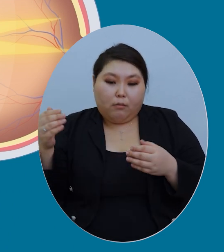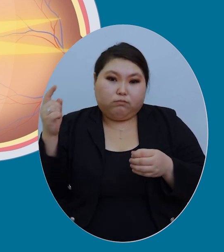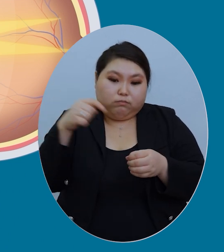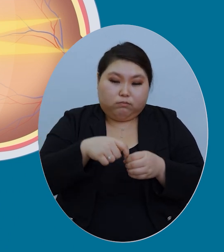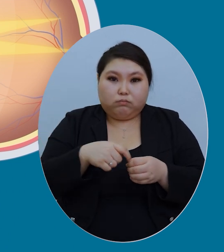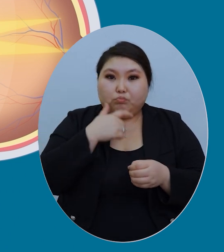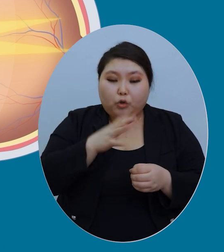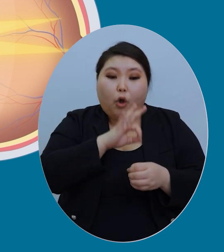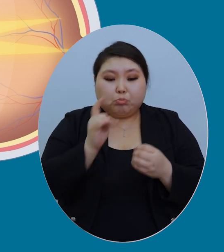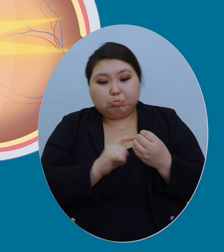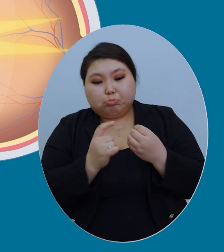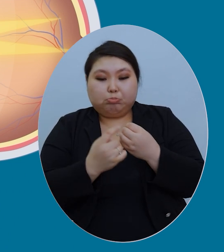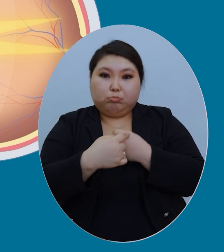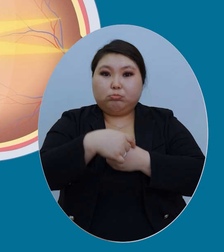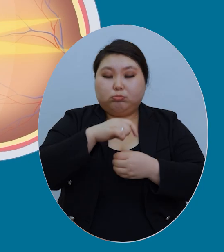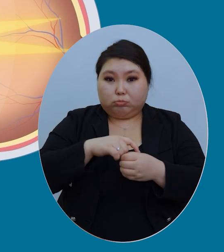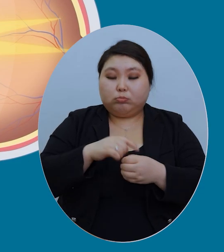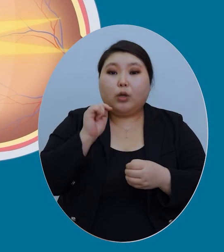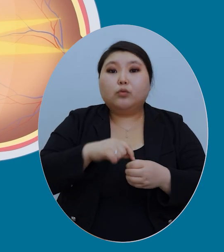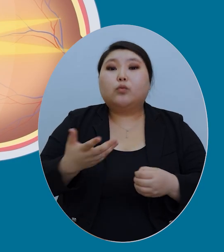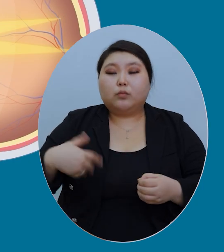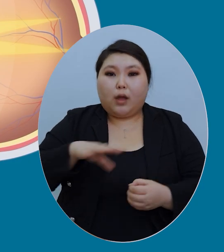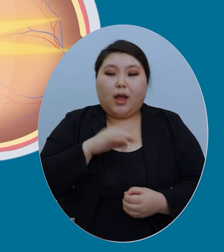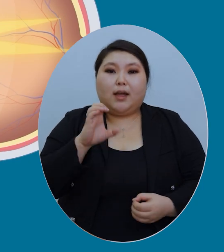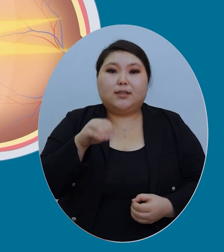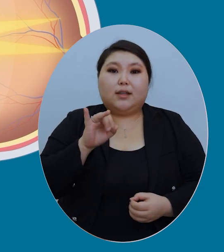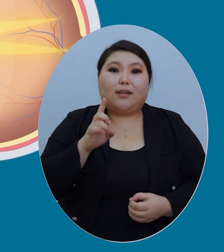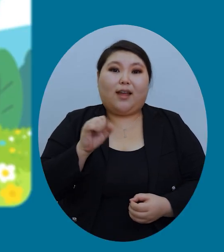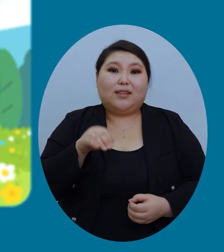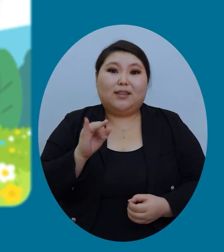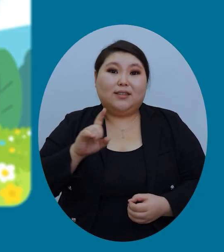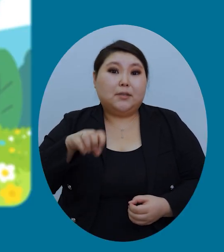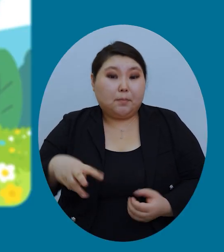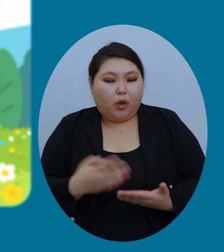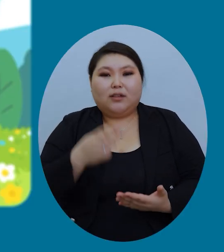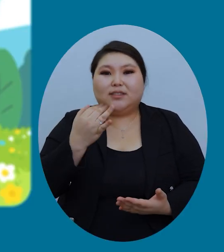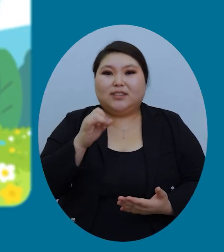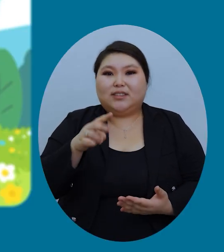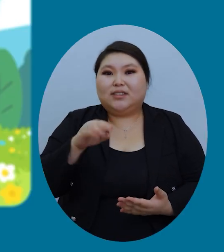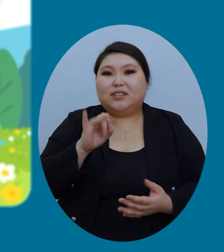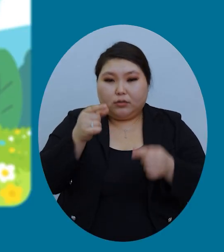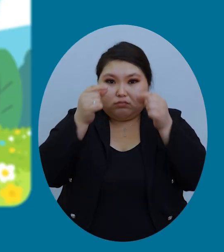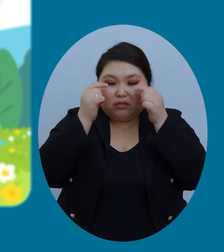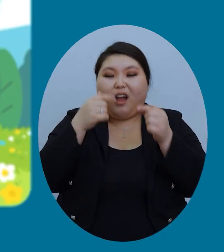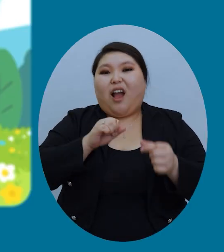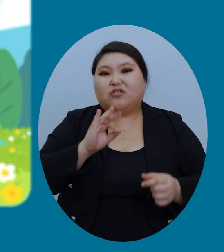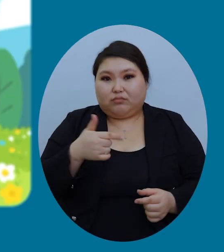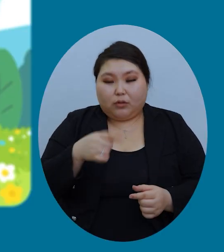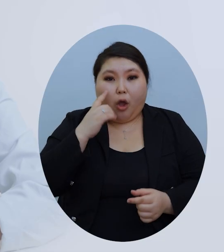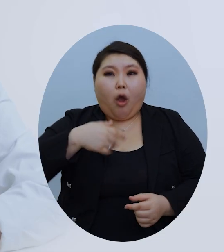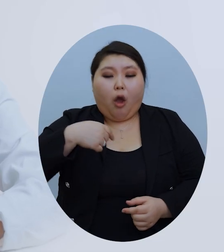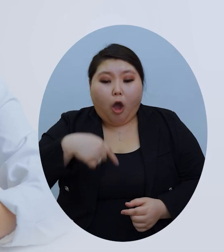тусах гэдэг. Үүнийг бид нар астигматизм буюу цилиндр шилний гажиг гэж хэлдэг. Энэ үед хол ойрын бүх зүйлс бүдэг